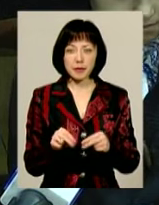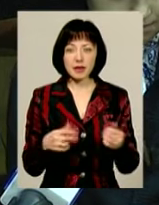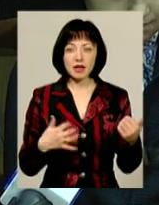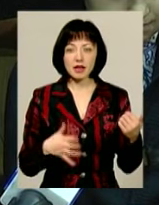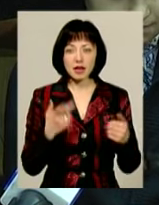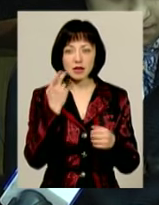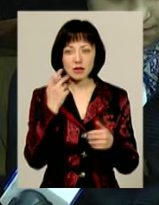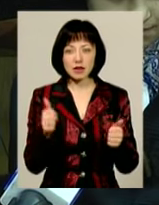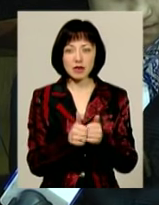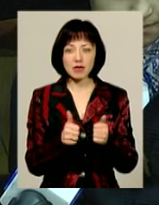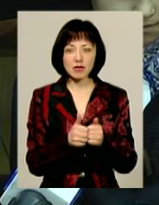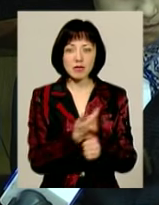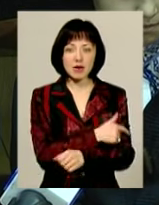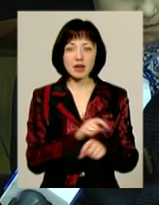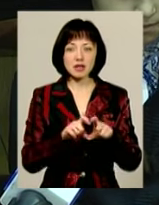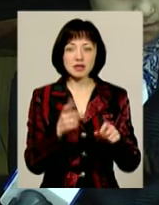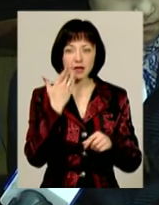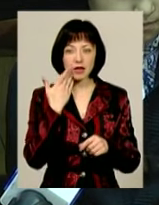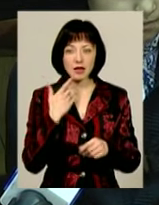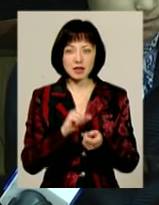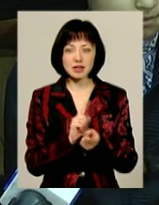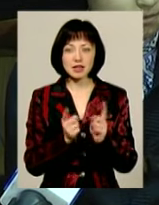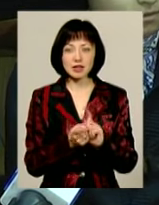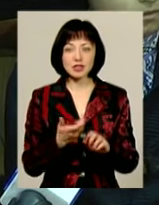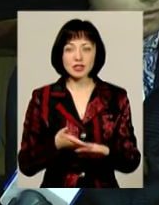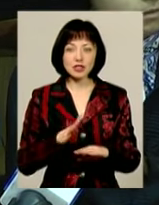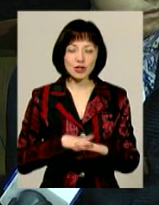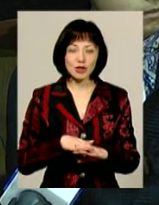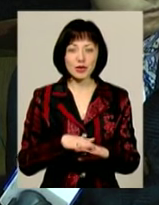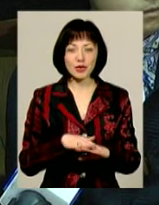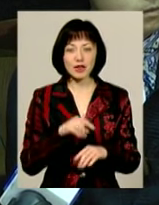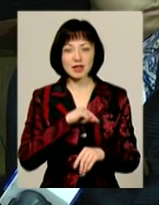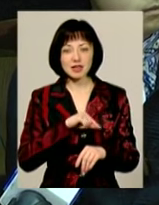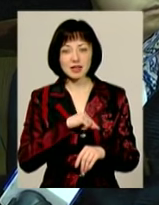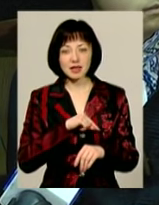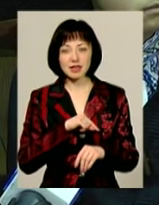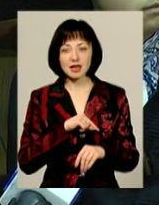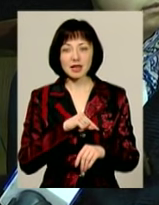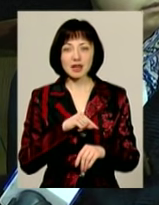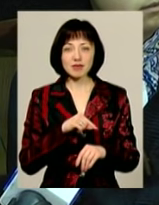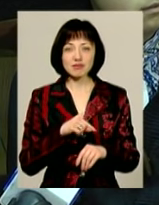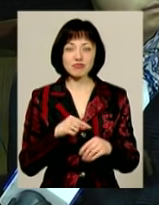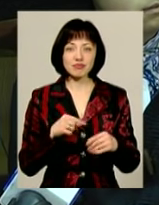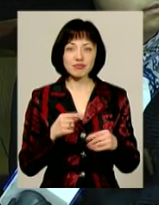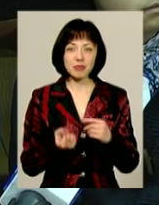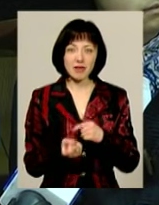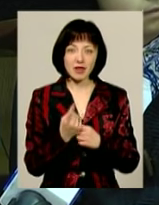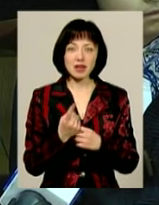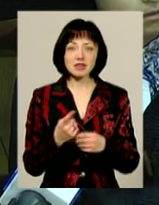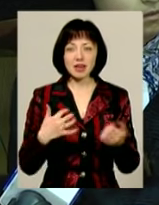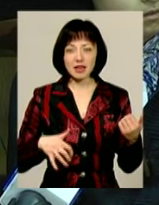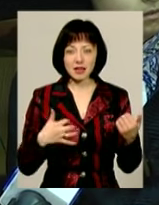завжди в лікарні. І коли йому становиться йому чуть тяжело, або там йому настроєння з'являється, він бере гітару в руки,